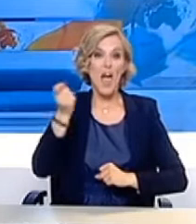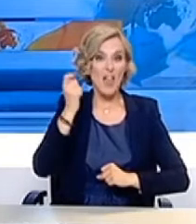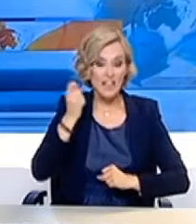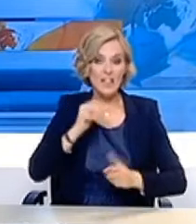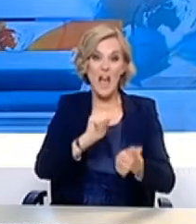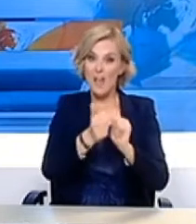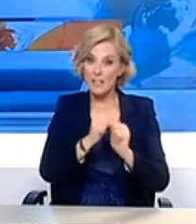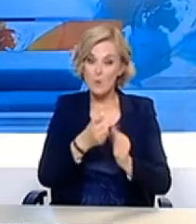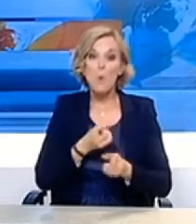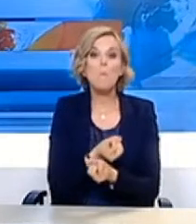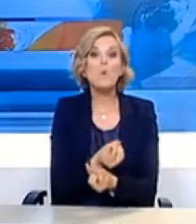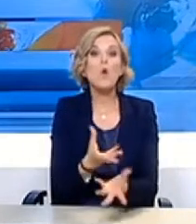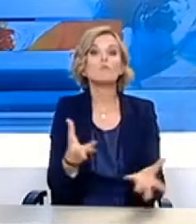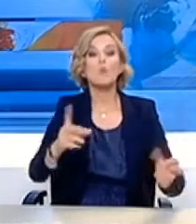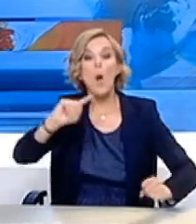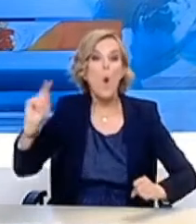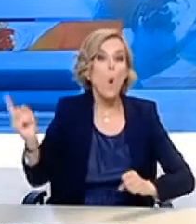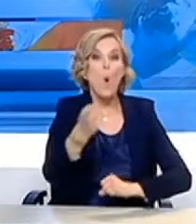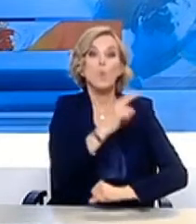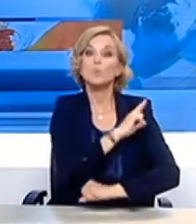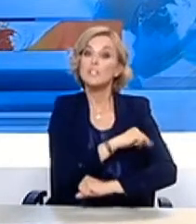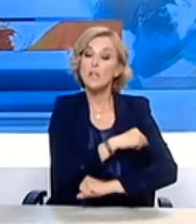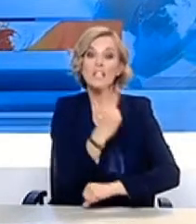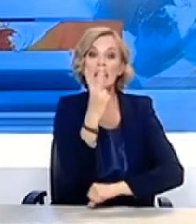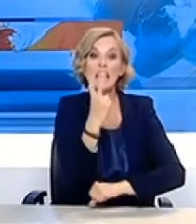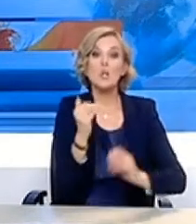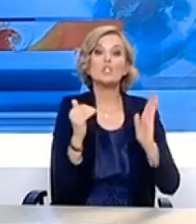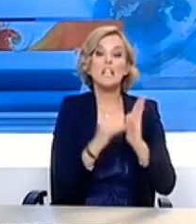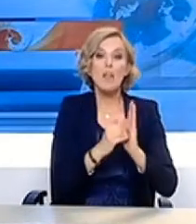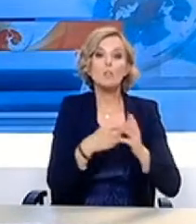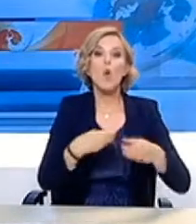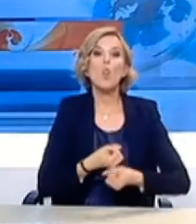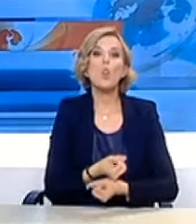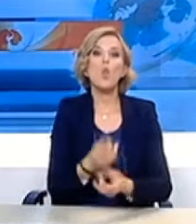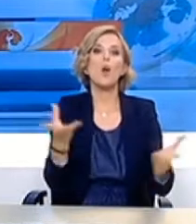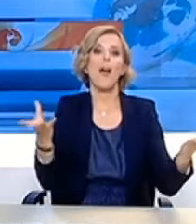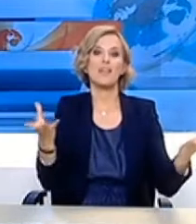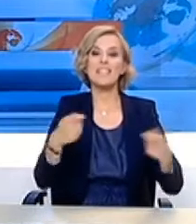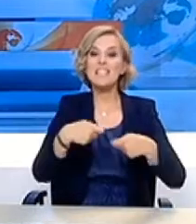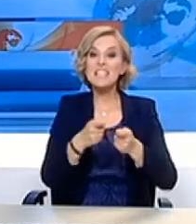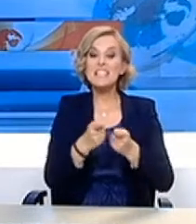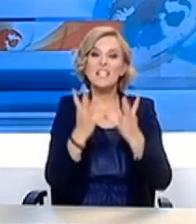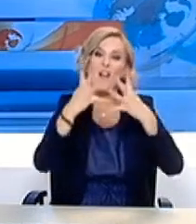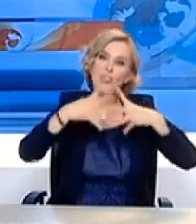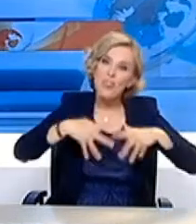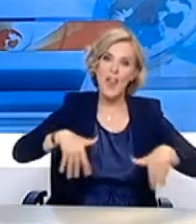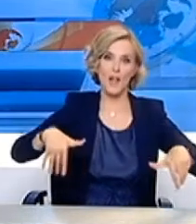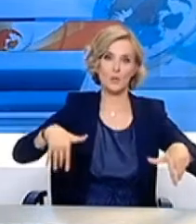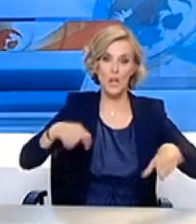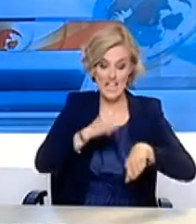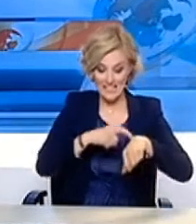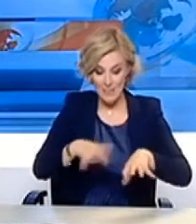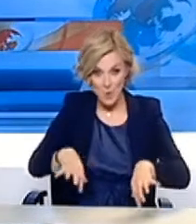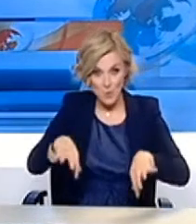Σκηνή προσφέρουν προς τους γιατρούς και νοσηλευτές του ΕΣΥ 20.000 δωρεάν εισιτήρια για τις παραστάσεις της από την έναρξη της επαναλειτουργίας